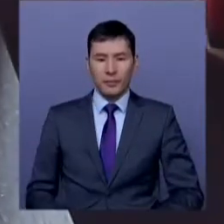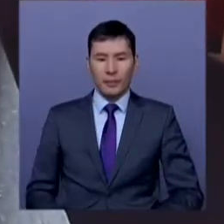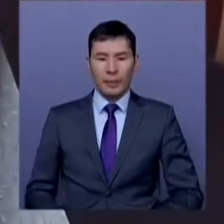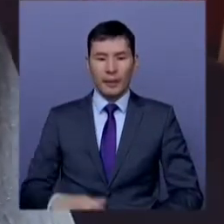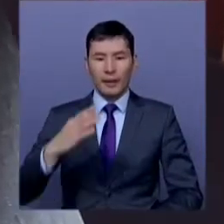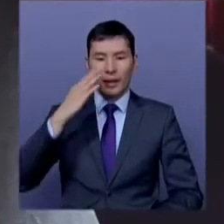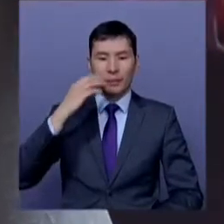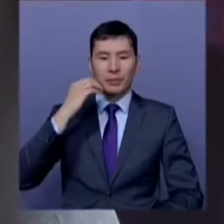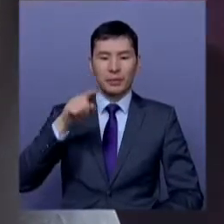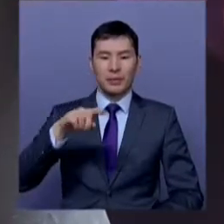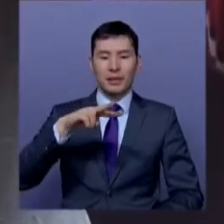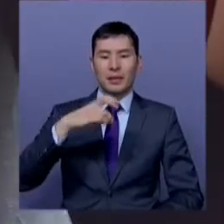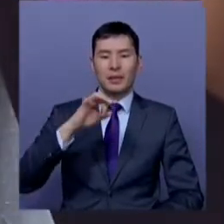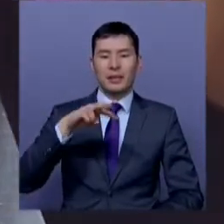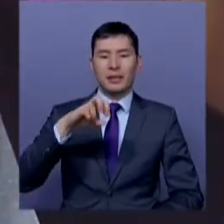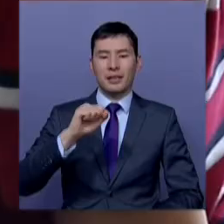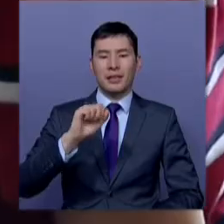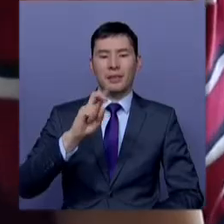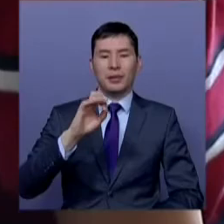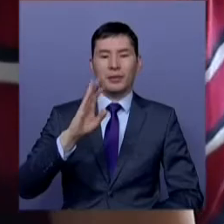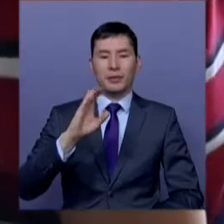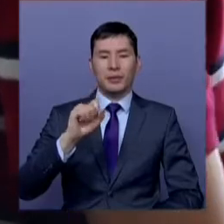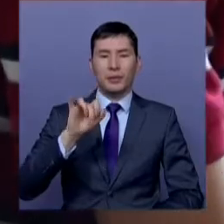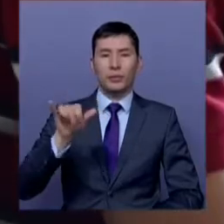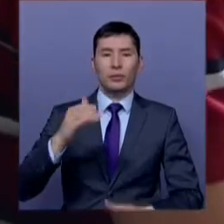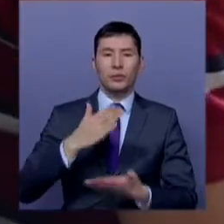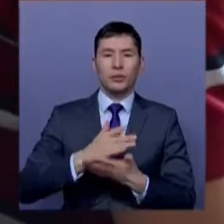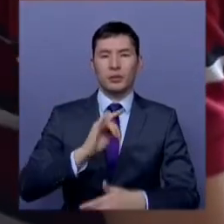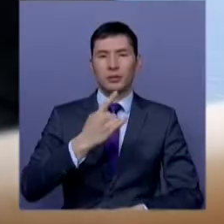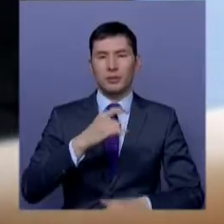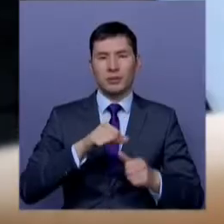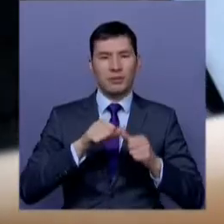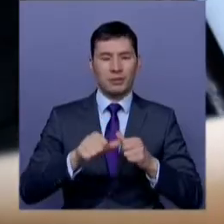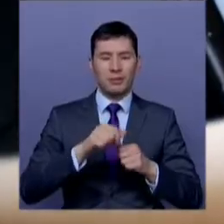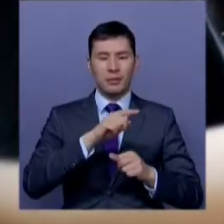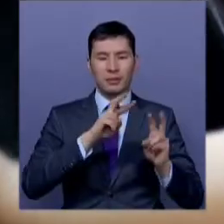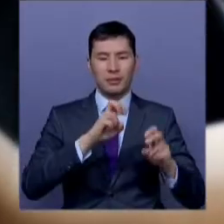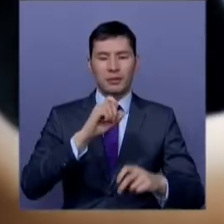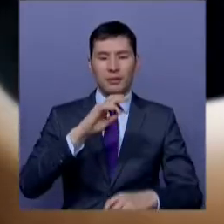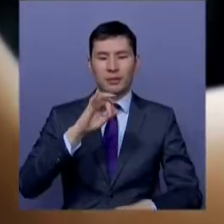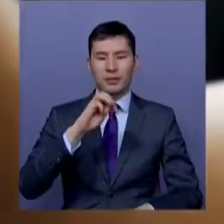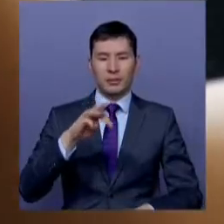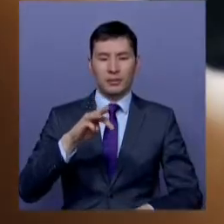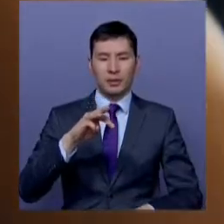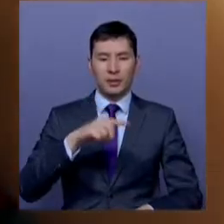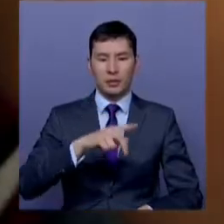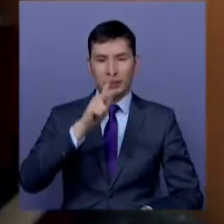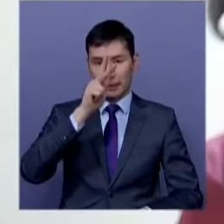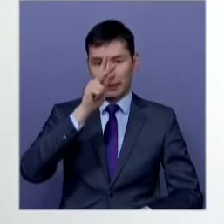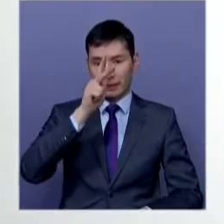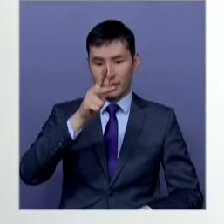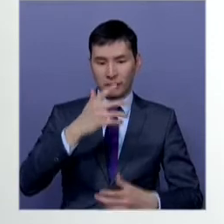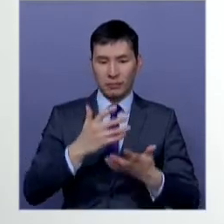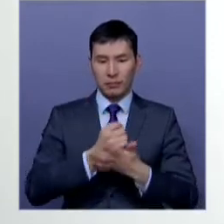Алматылық Лейла Байрамова ерекше баланың анасы. Ол ұлының аутизм дертіне шалдыққанын 3 жасқа толғанда бірақ білген. Александр